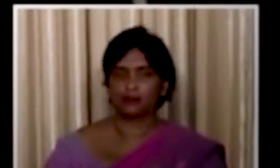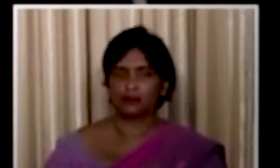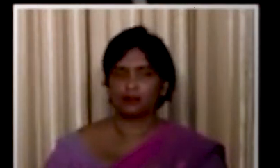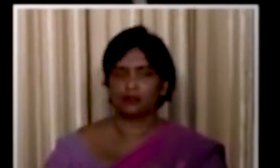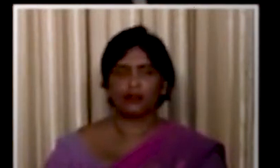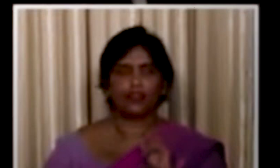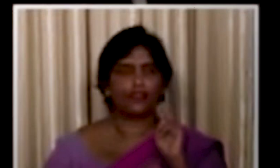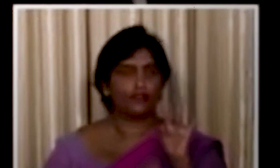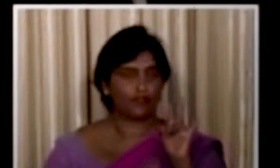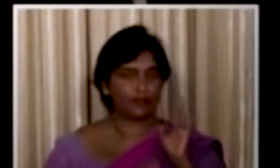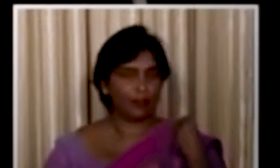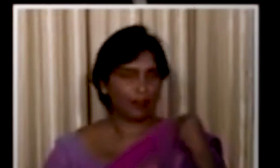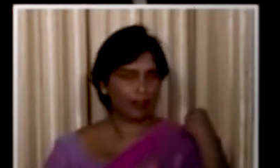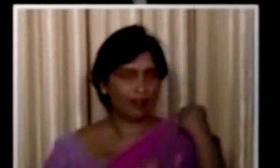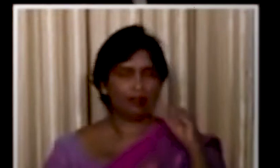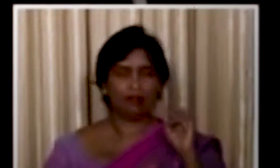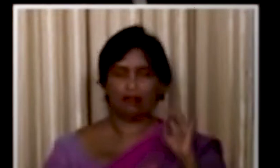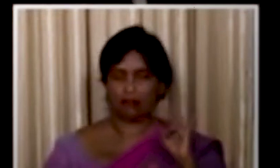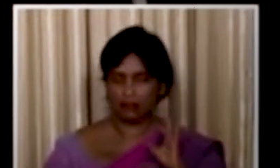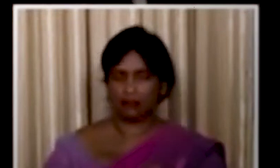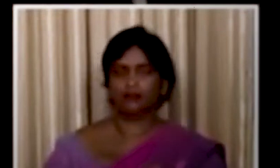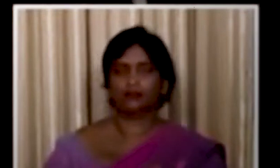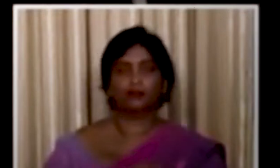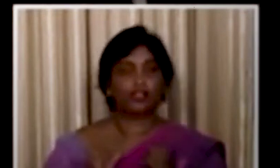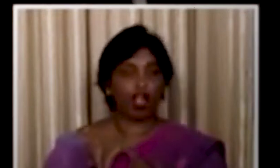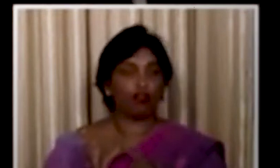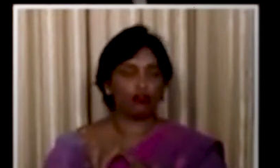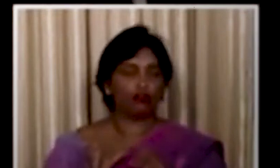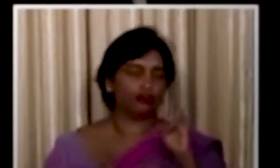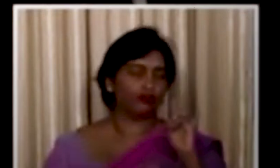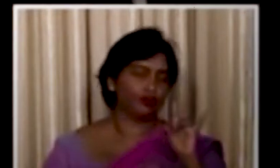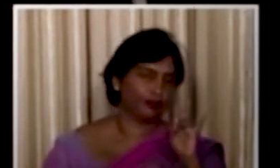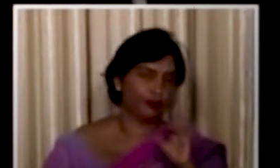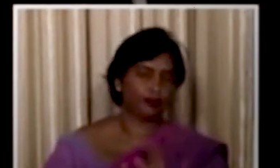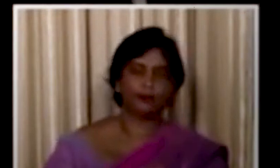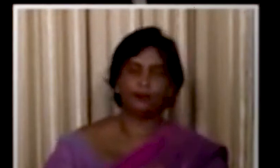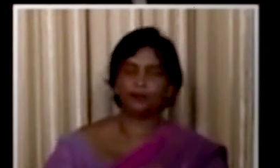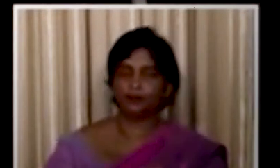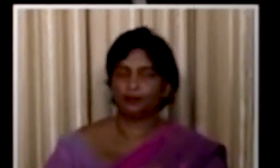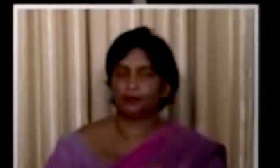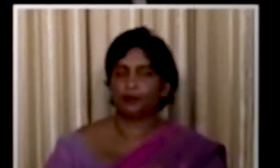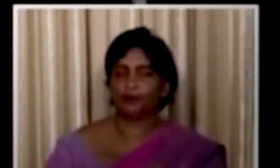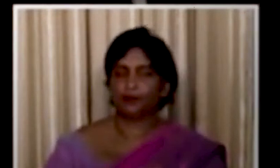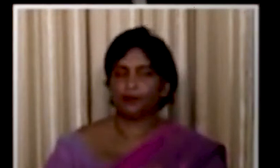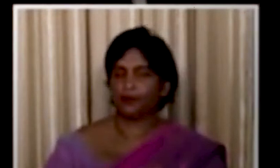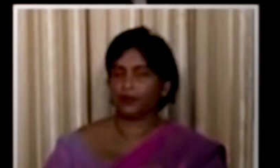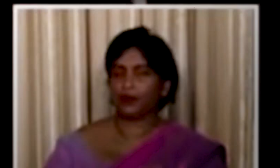25ஆம் தேதி கடந்த ஆகஸ்ட் மாதம் 25ஆம் தேதி மன்னாரில்